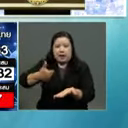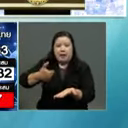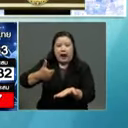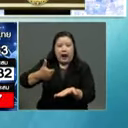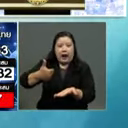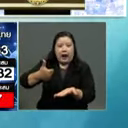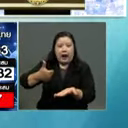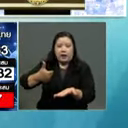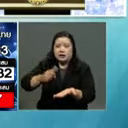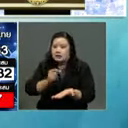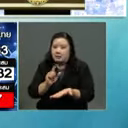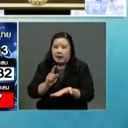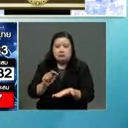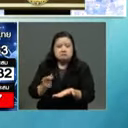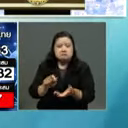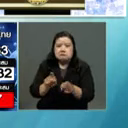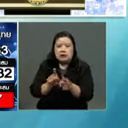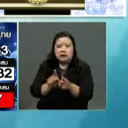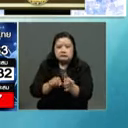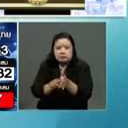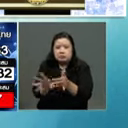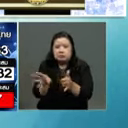ไทยชนะก็เคยขอเชิญชวนนะครับโดยเฉพาะคนที่ออกไปตามสถานที่ต่างๆนะครับถ้าท่านยังใช้ปากกาจดอยู่ก็อันนี้ก็อาจจะเป็นอย่างที่จิตที่มาบ่นเงินนะครับบอกว่าอาจจะกลัวติดโรคติดเชื้อจากการใช้ปากกาก็มาใช้platform